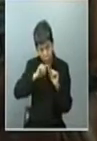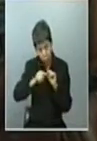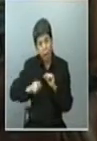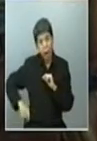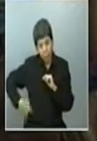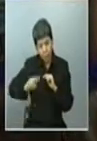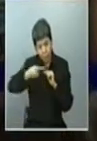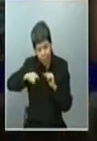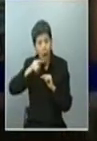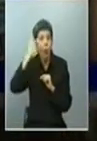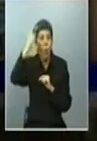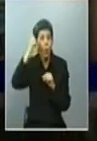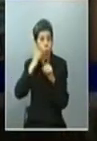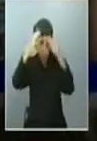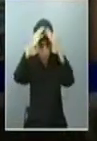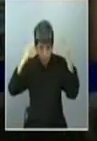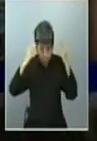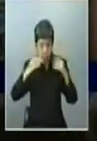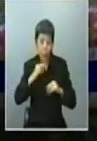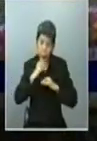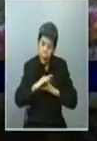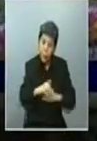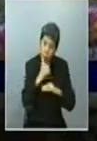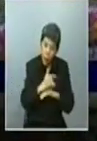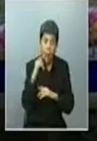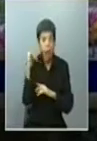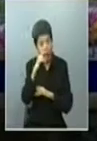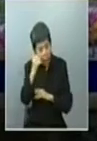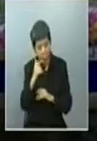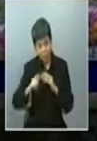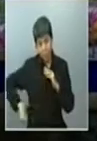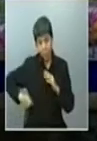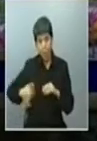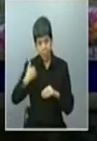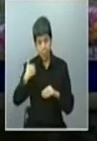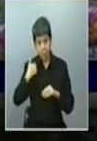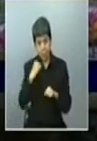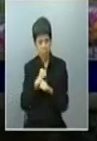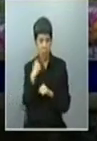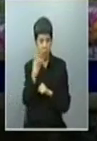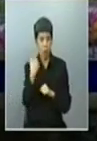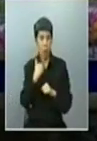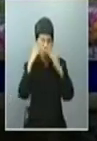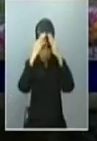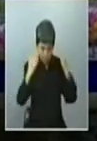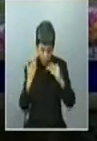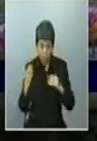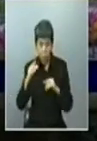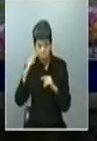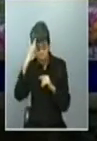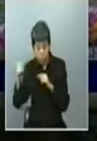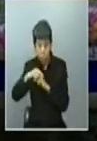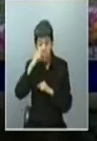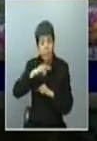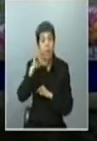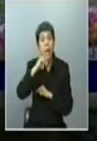และก็เวียดนามทั้งทางบกและทางน้ำและก็ทางอากาศคือกัมพูชาเนี่ยเขามีการท่องเที่ยวจากเวียดนามมากัมพูชาแล้วแต่ประเทศ